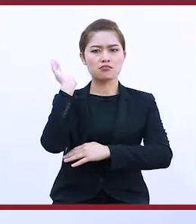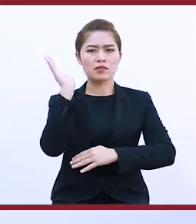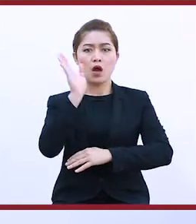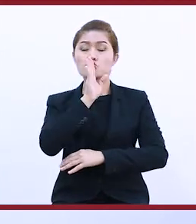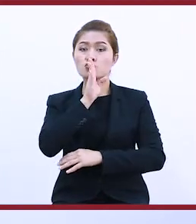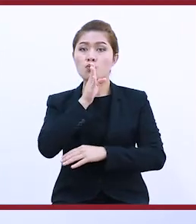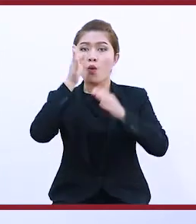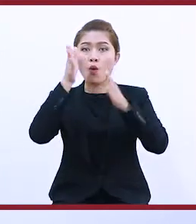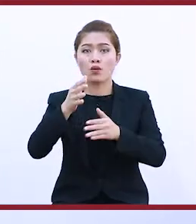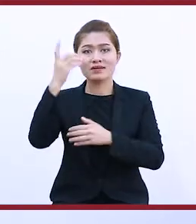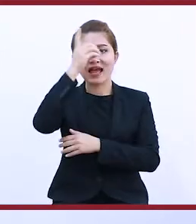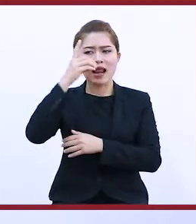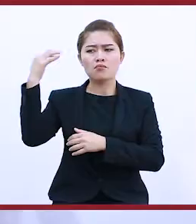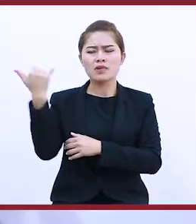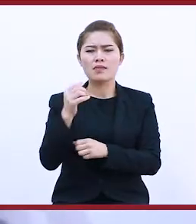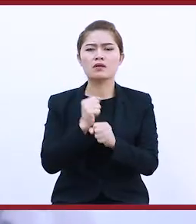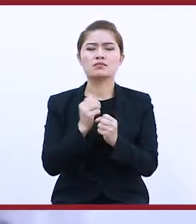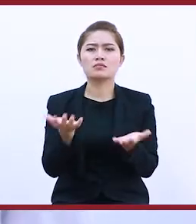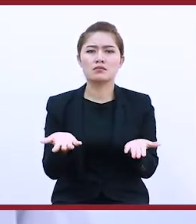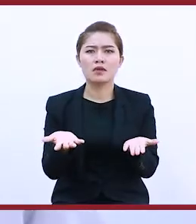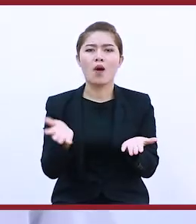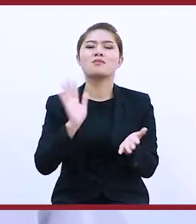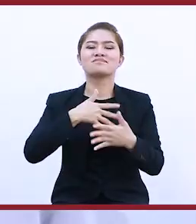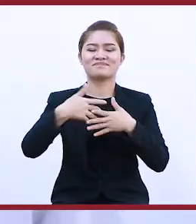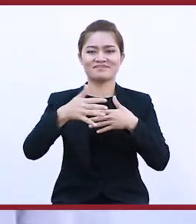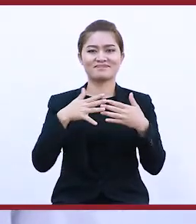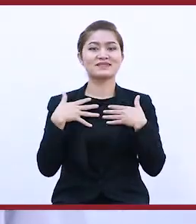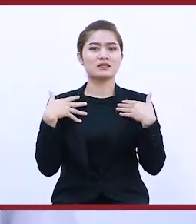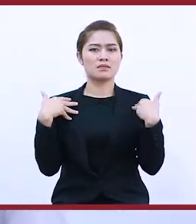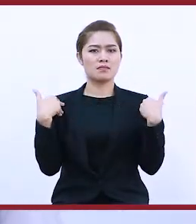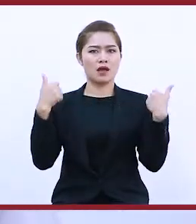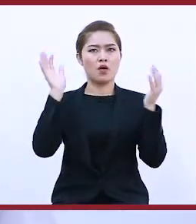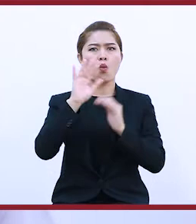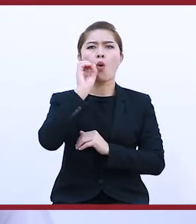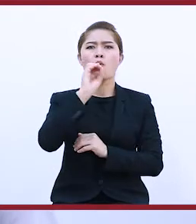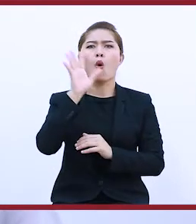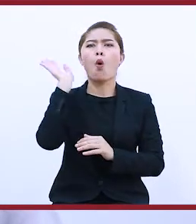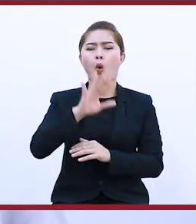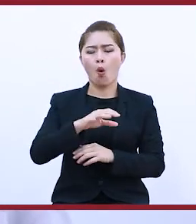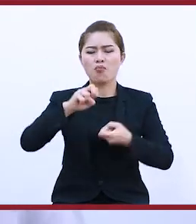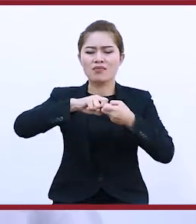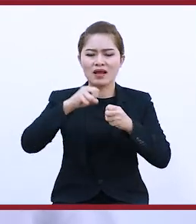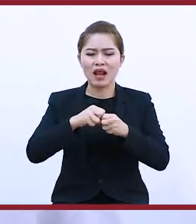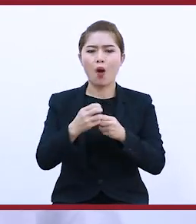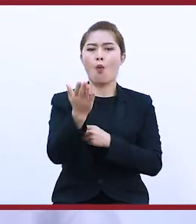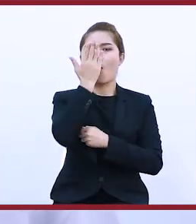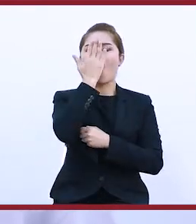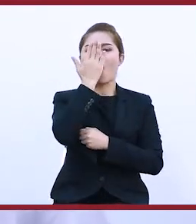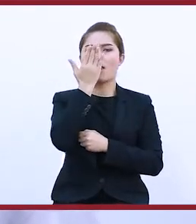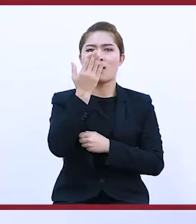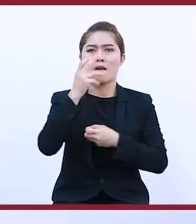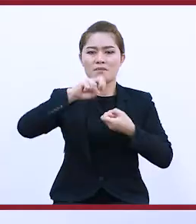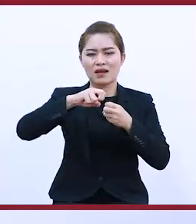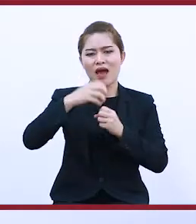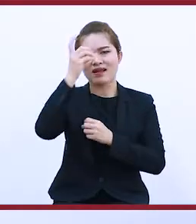ทอะแล้วเกิดวันจริงเขาไม่มาแกทำไง เรื่องนี้สบายก็บอกเขาไปสิว่าศิลปินอะติดคิวงานด่วนอะไรเงี้